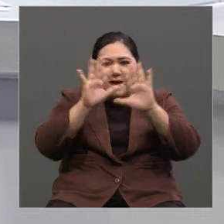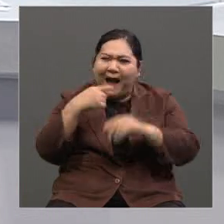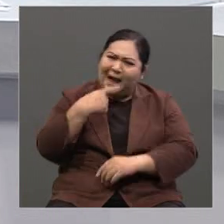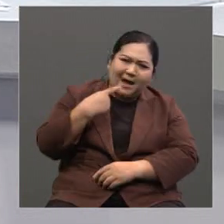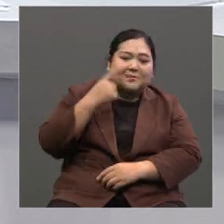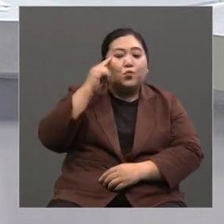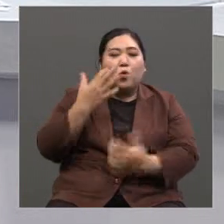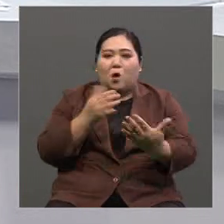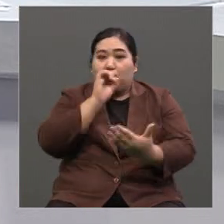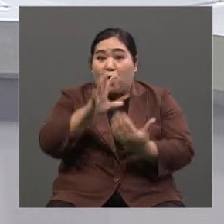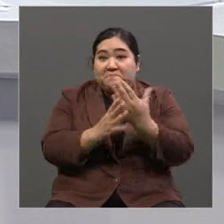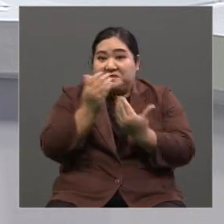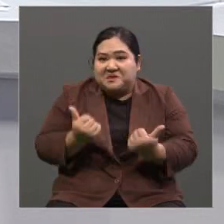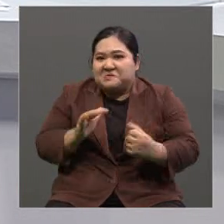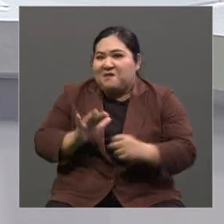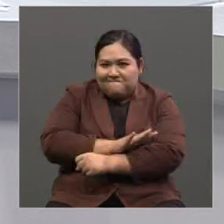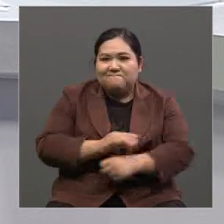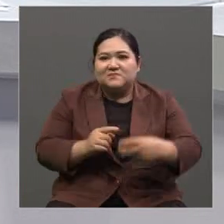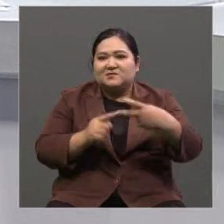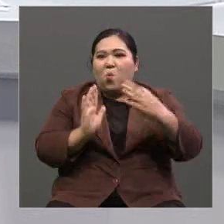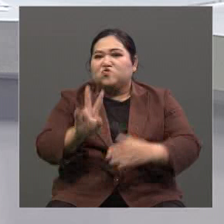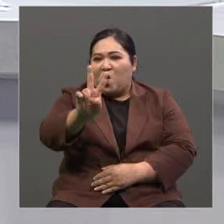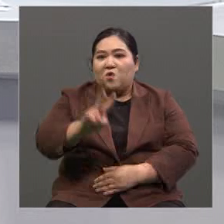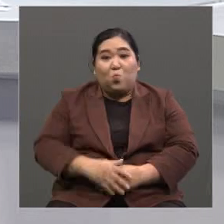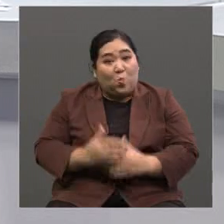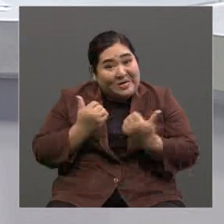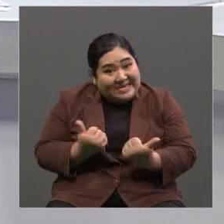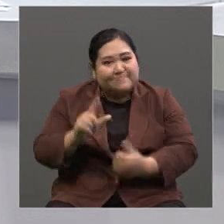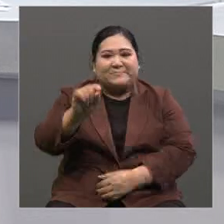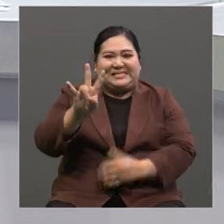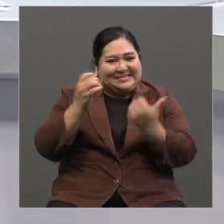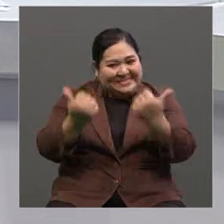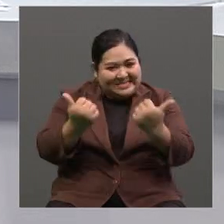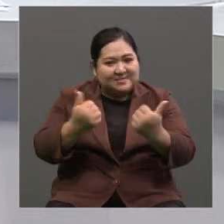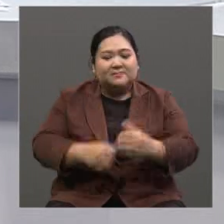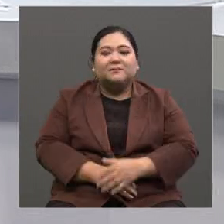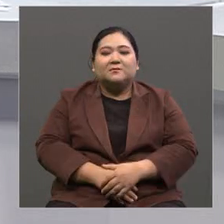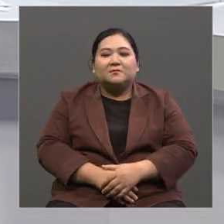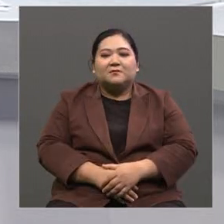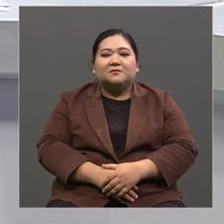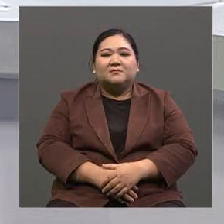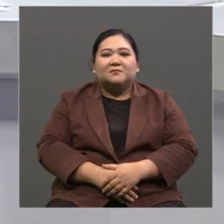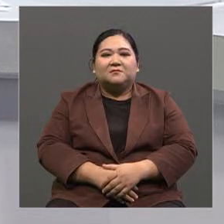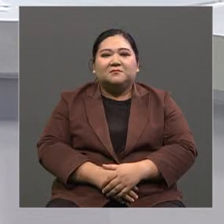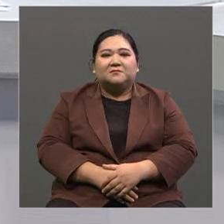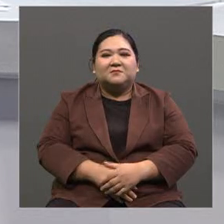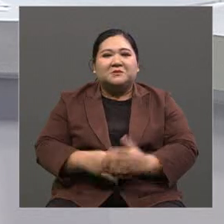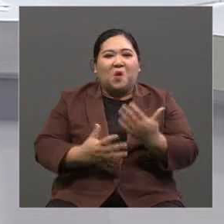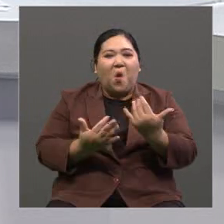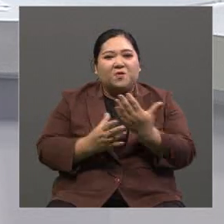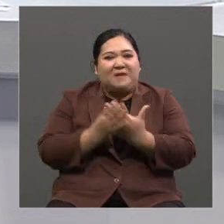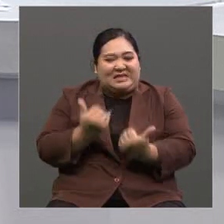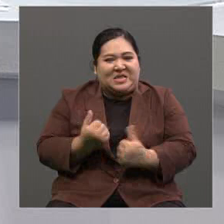สัปดาห์นี้จะจัดเต็มคาราเบลอ่ะที่อเมริกาเบอร์ 27เนี้ยใช่ค่ะแต่ว่าตลอดทั้งสัปดาห์เนี่ยเขาบอกว่ามันจะเข้มข้น